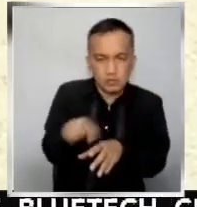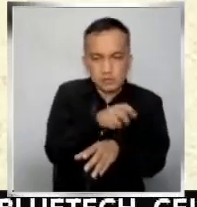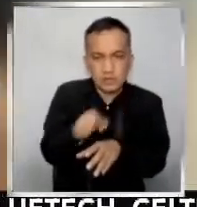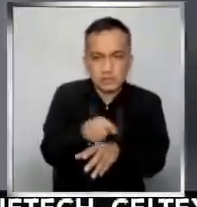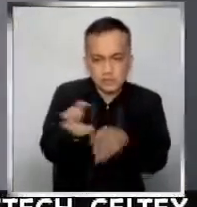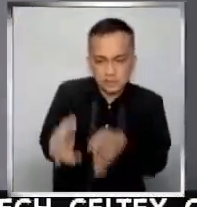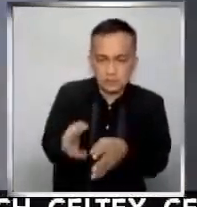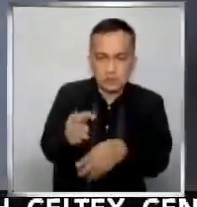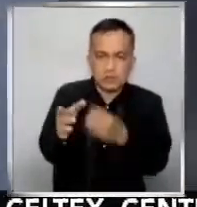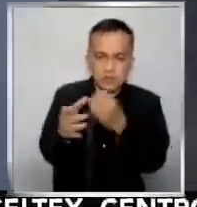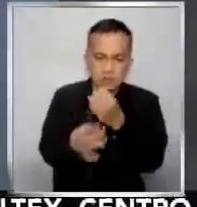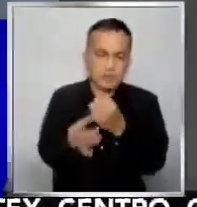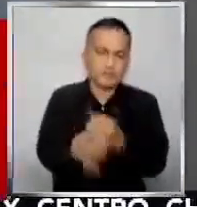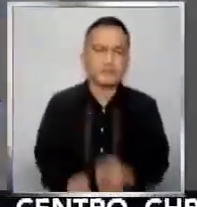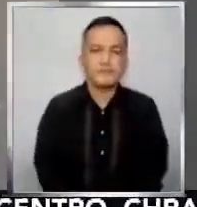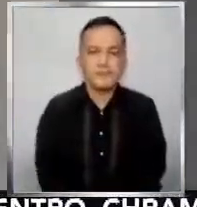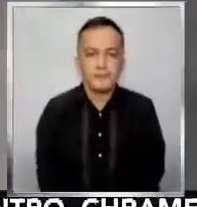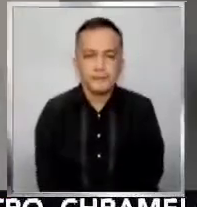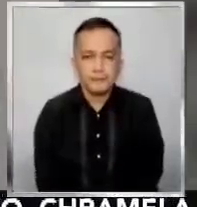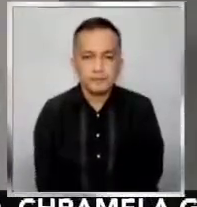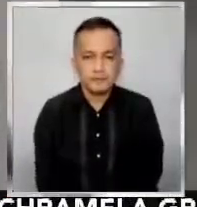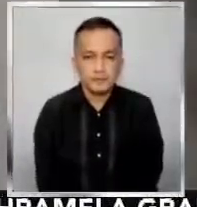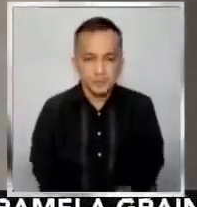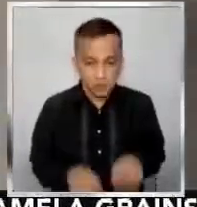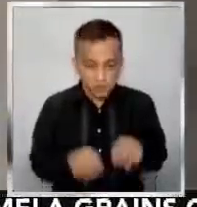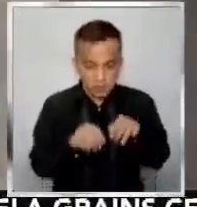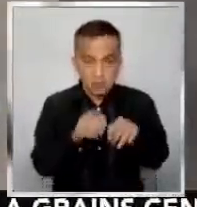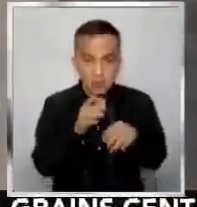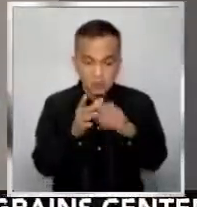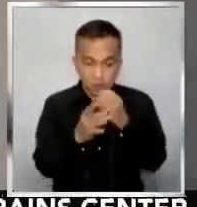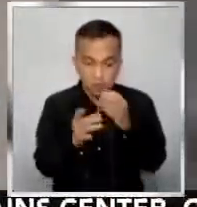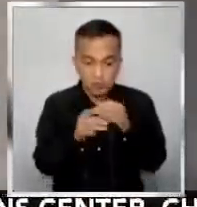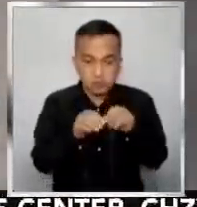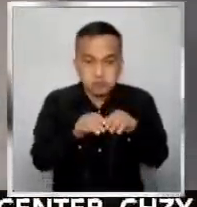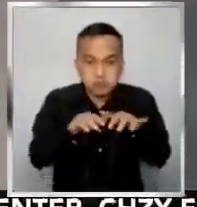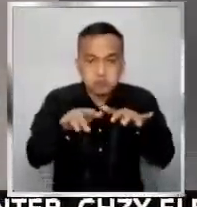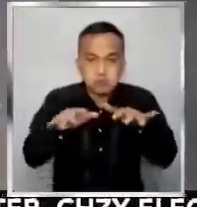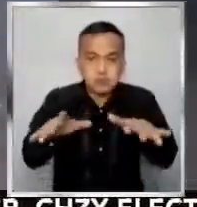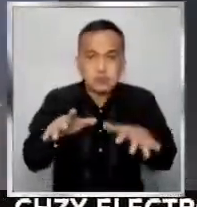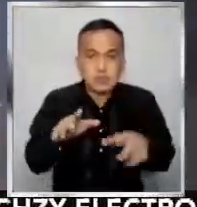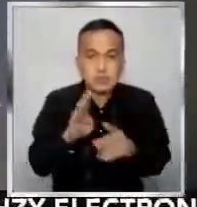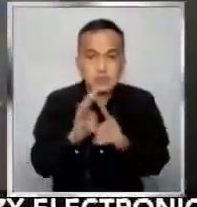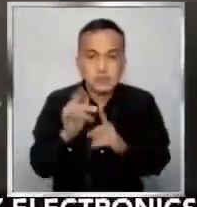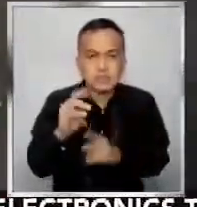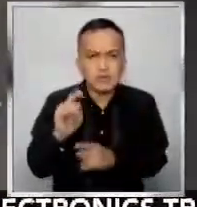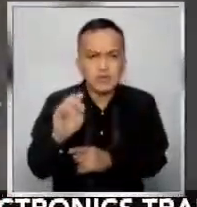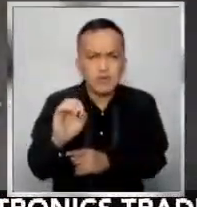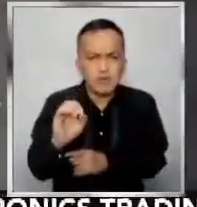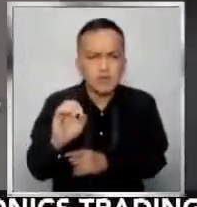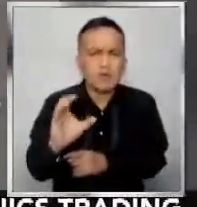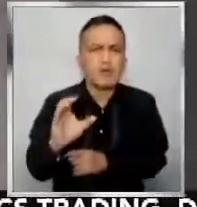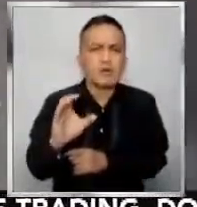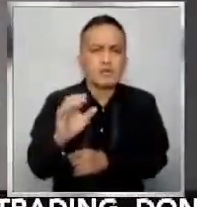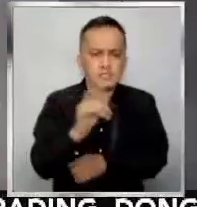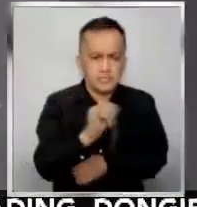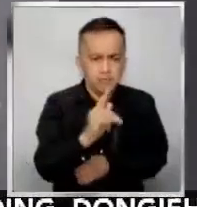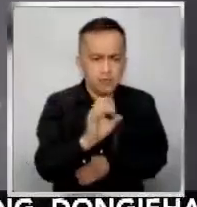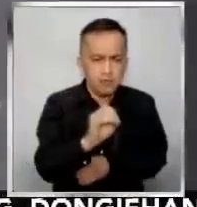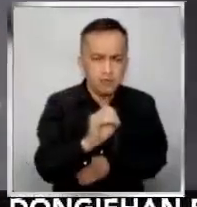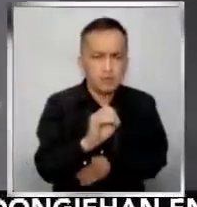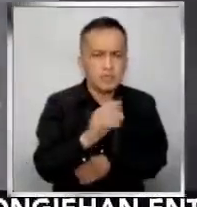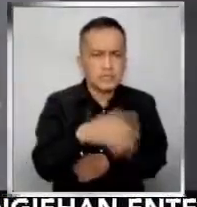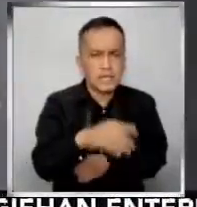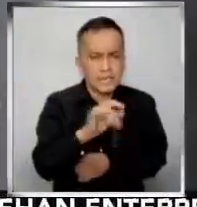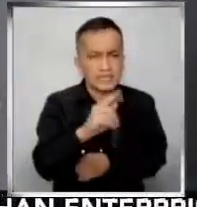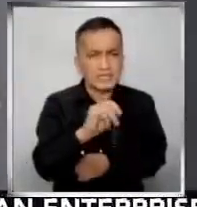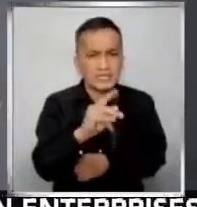barko. Umabot na rin ang oil spill sa mga barangay sa Tinogbok, Cibolo at Semirara sa Caluya, Antique, ayon sa